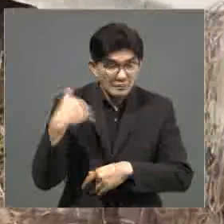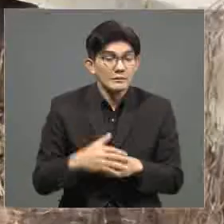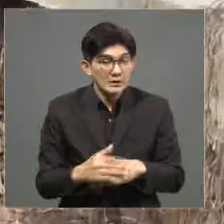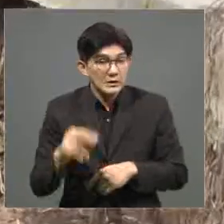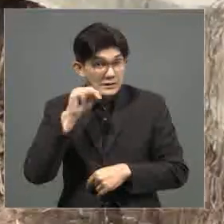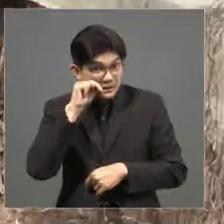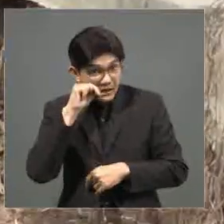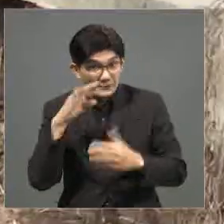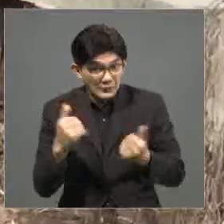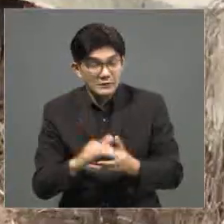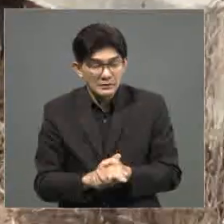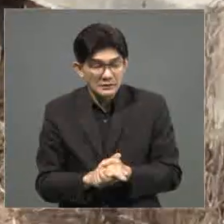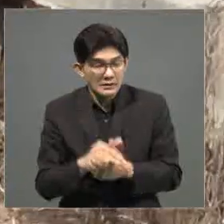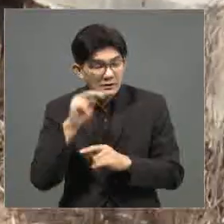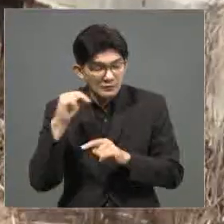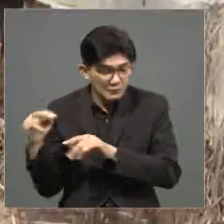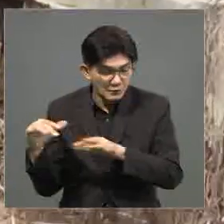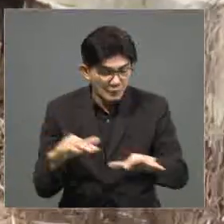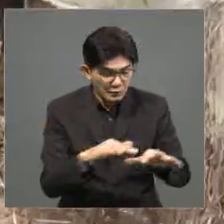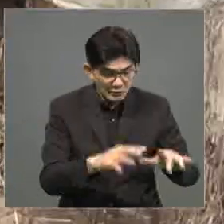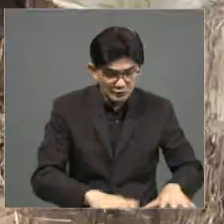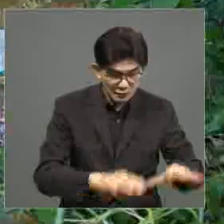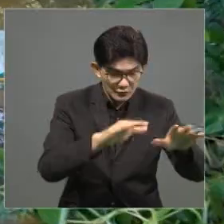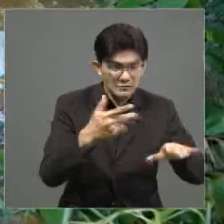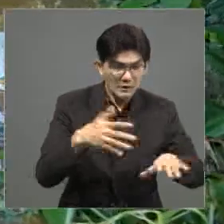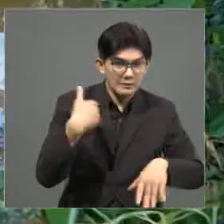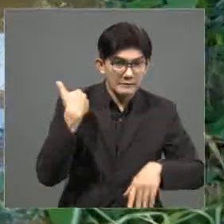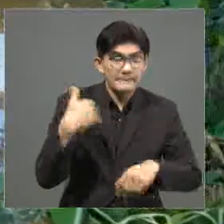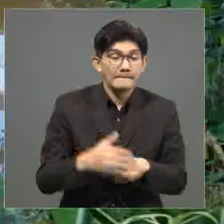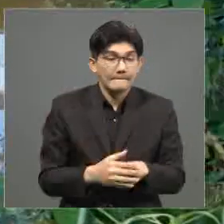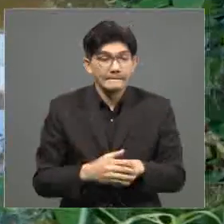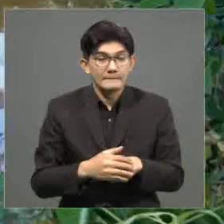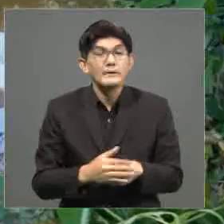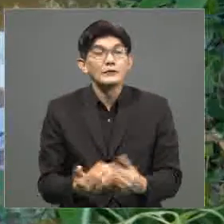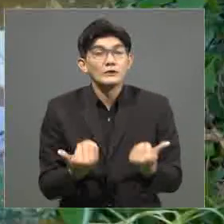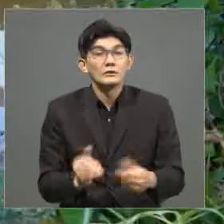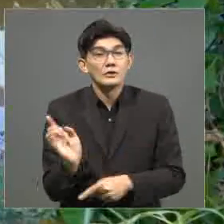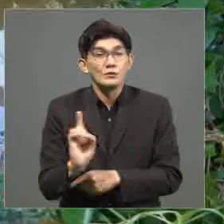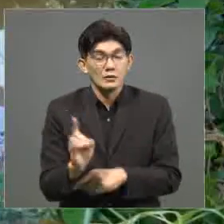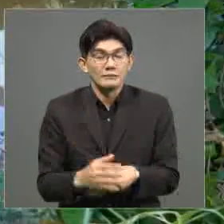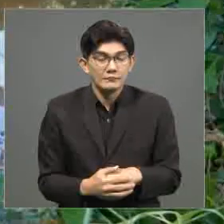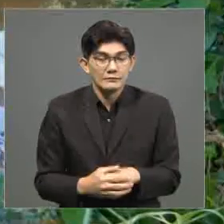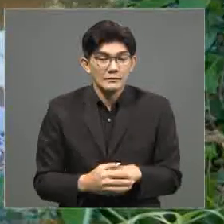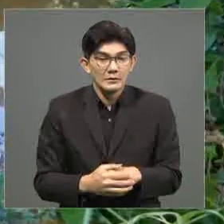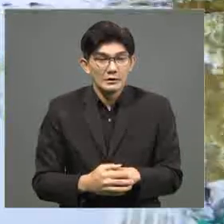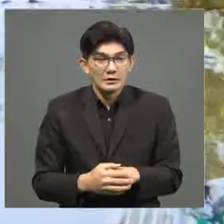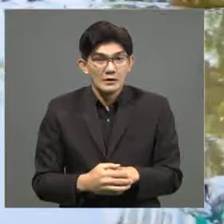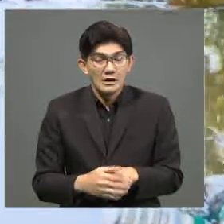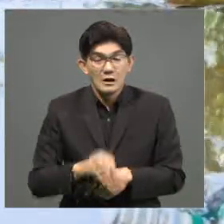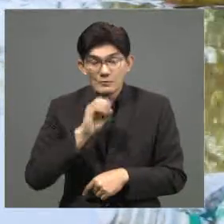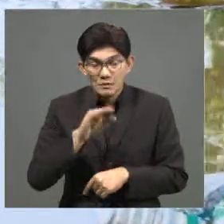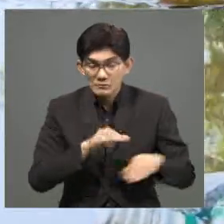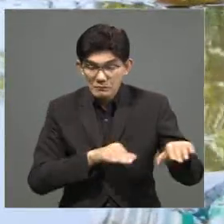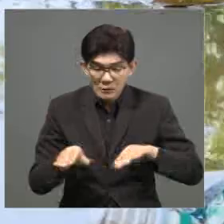างส่วนเข้าพื้นที่หมู่5ตำบลโพนางดำออกแล้วขณะที่ทางเทศบาลนะครับโพนางดำออกที่อำเภอสัพยาตอนนี้เตรียม